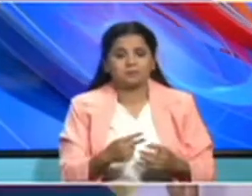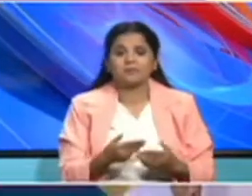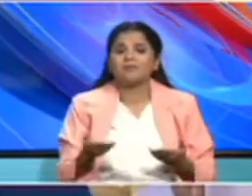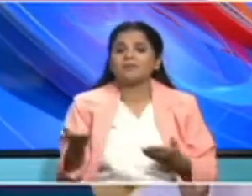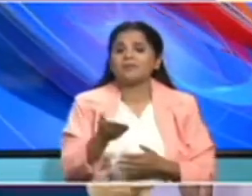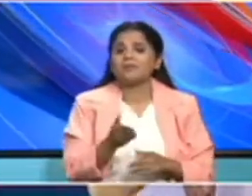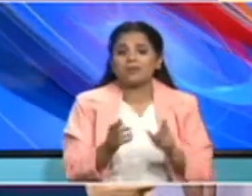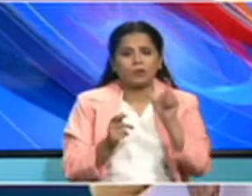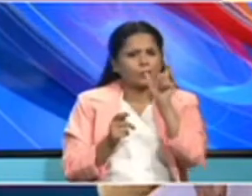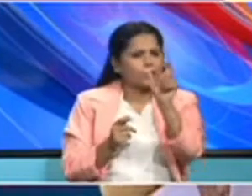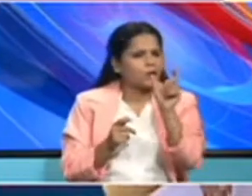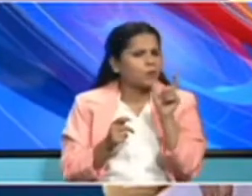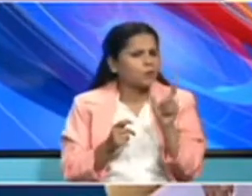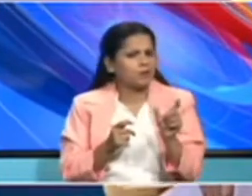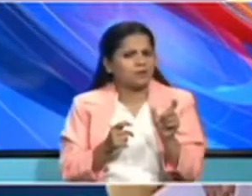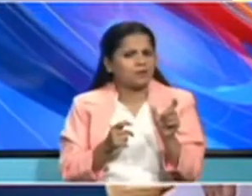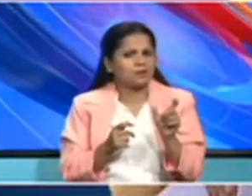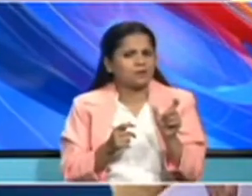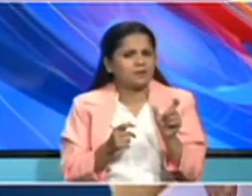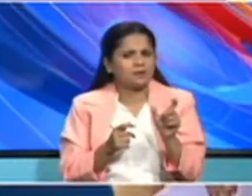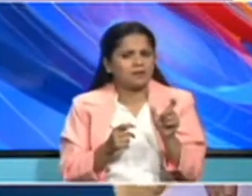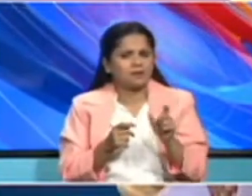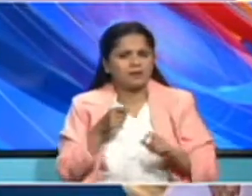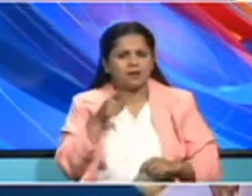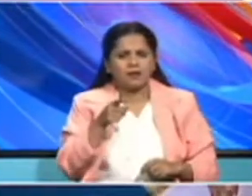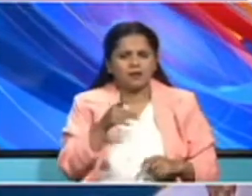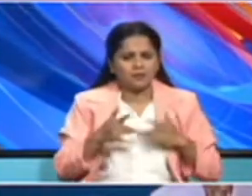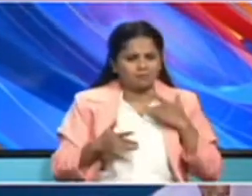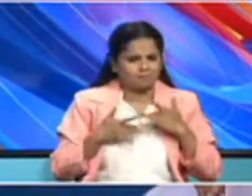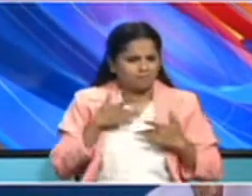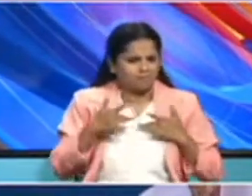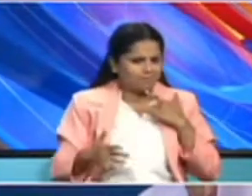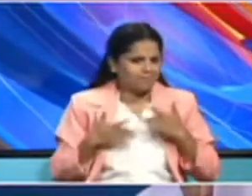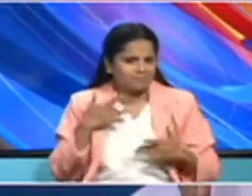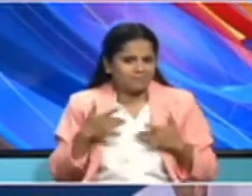ये शब्द, ये भाव